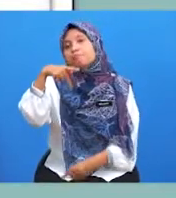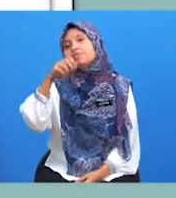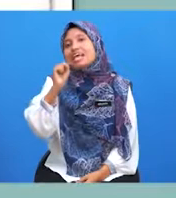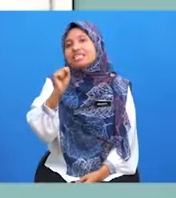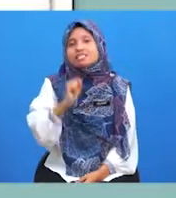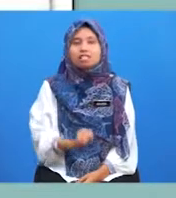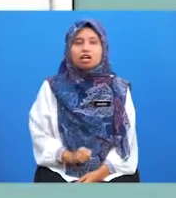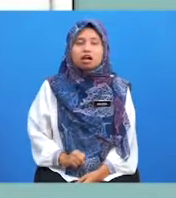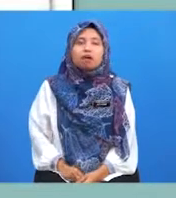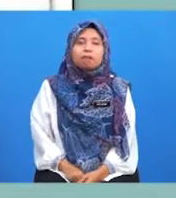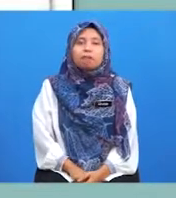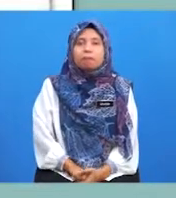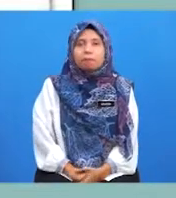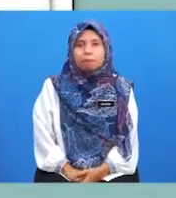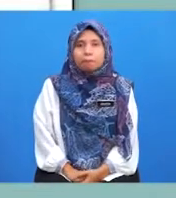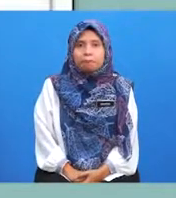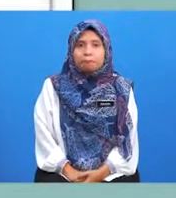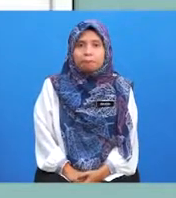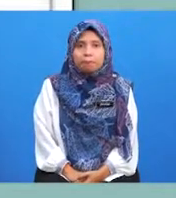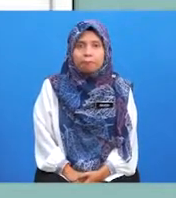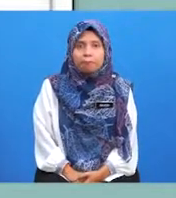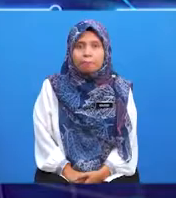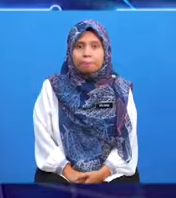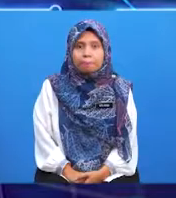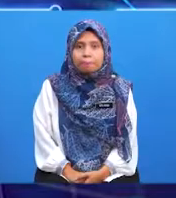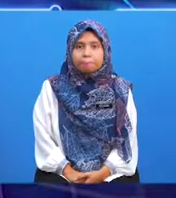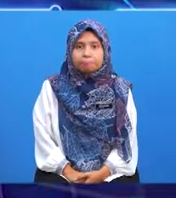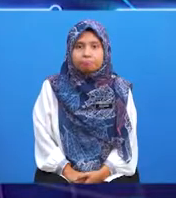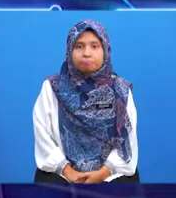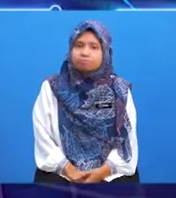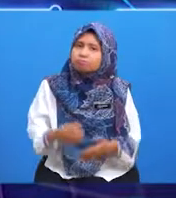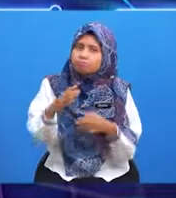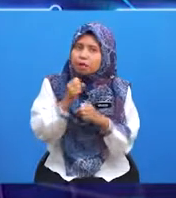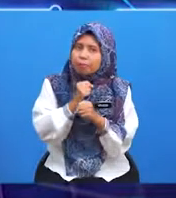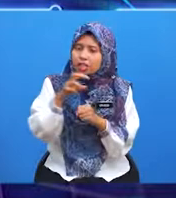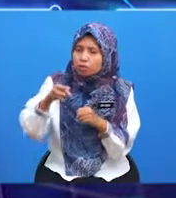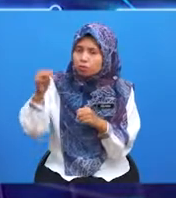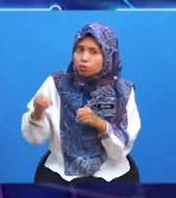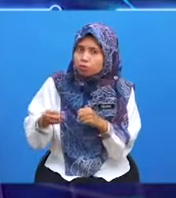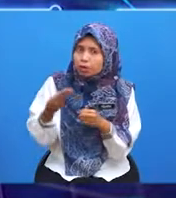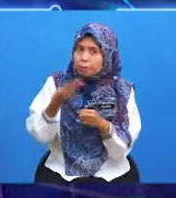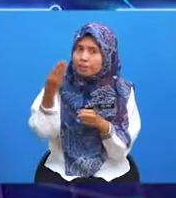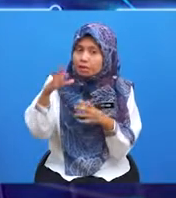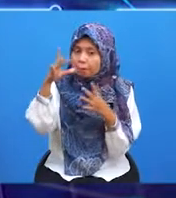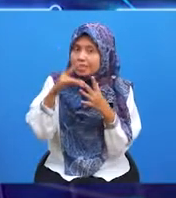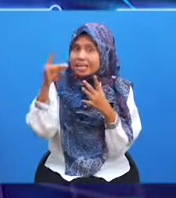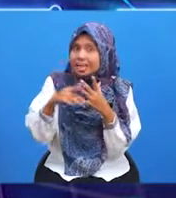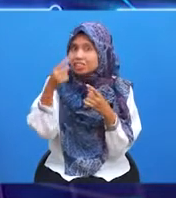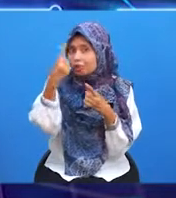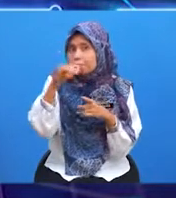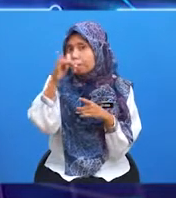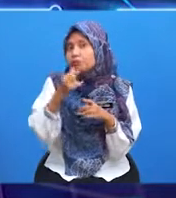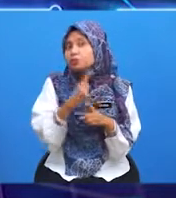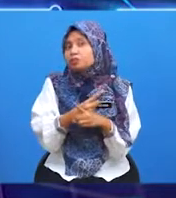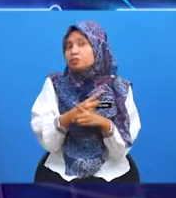GPS, Global Positioning System. Dapatkah murid-murid memberi pilihan jawapan yang